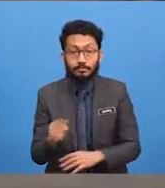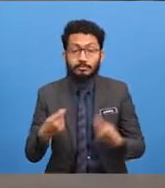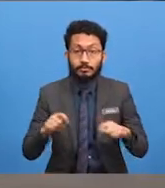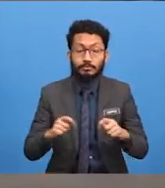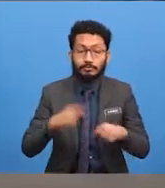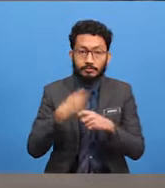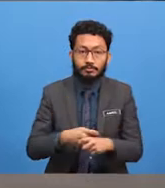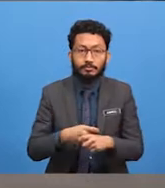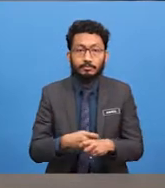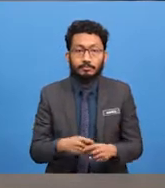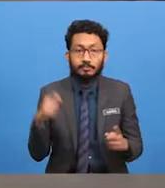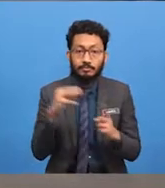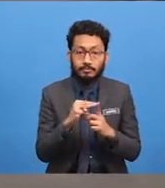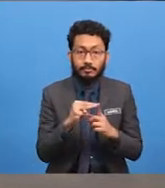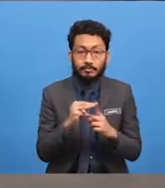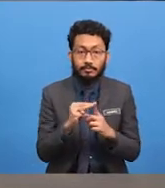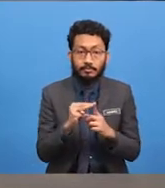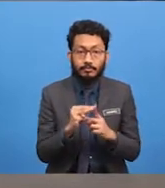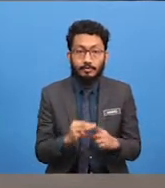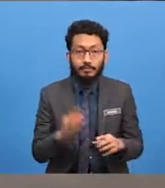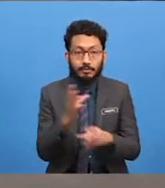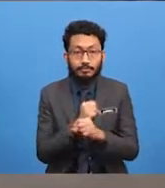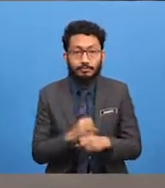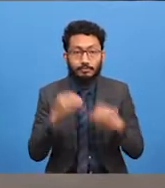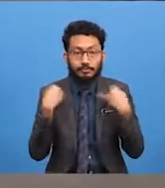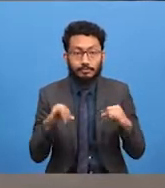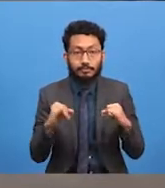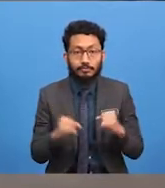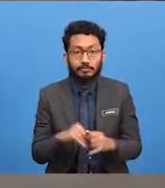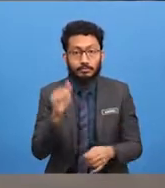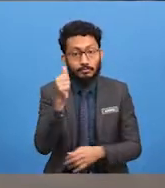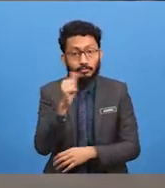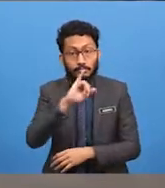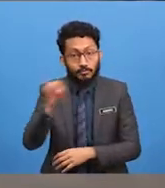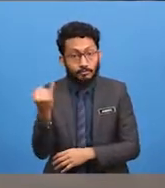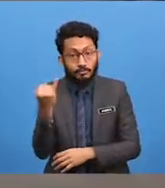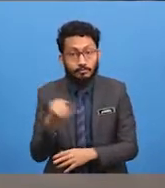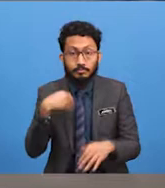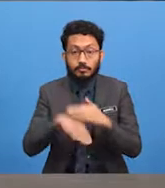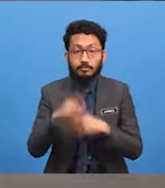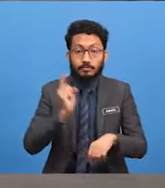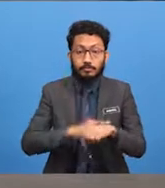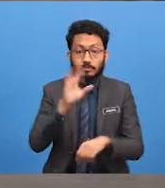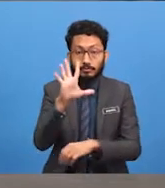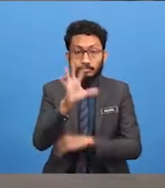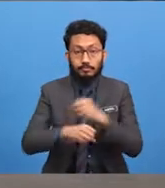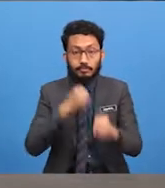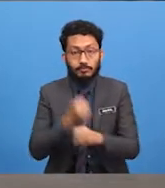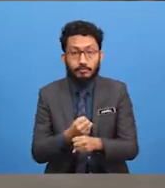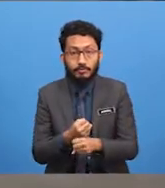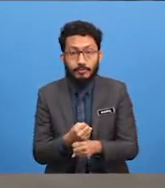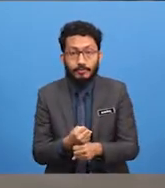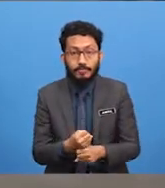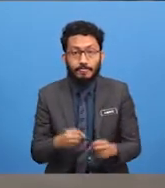menetapkan matlamat, iaitu mencapai jualan sebanyak 10 juta dalam masa 5 tahun.